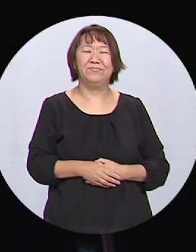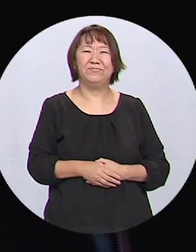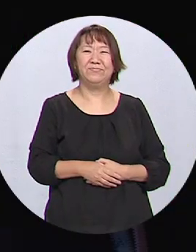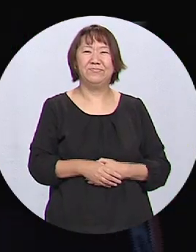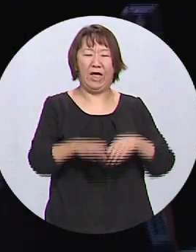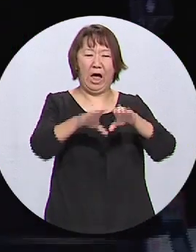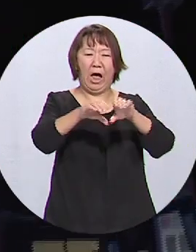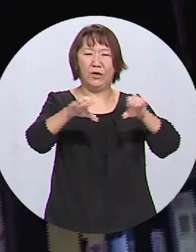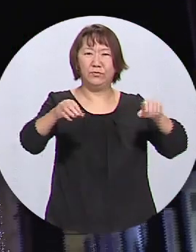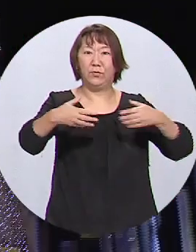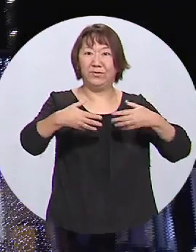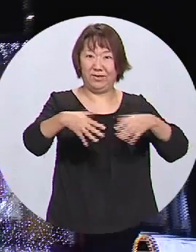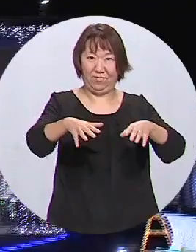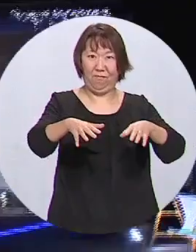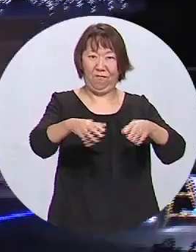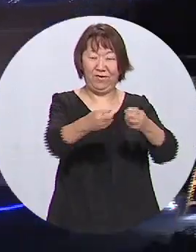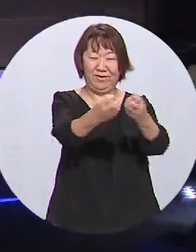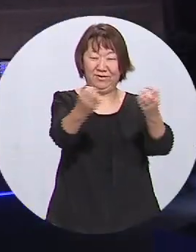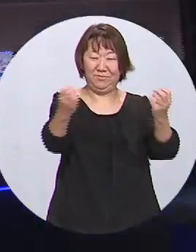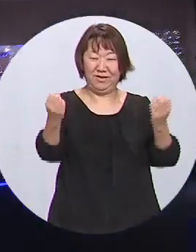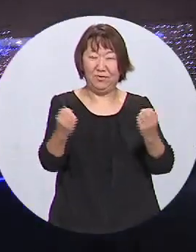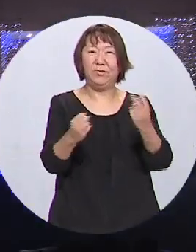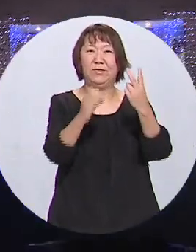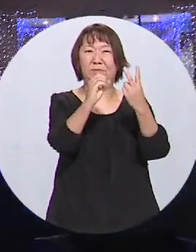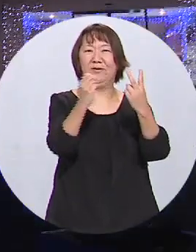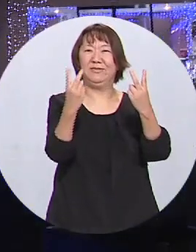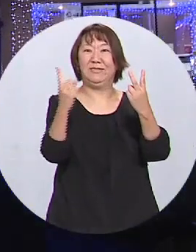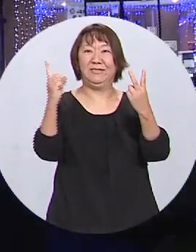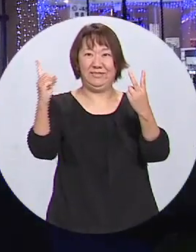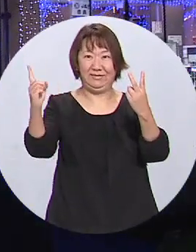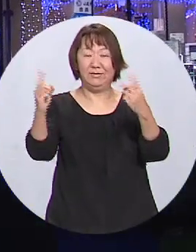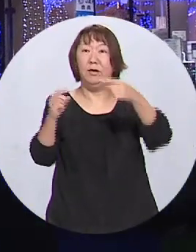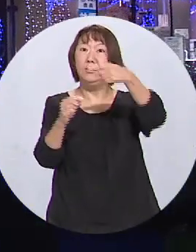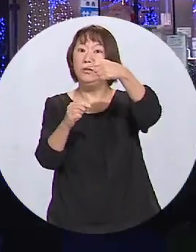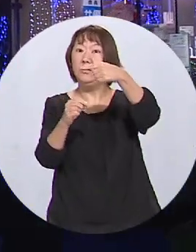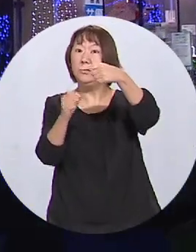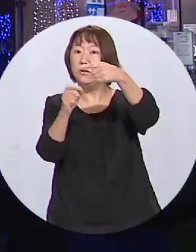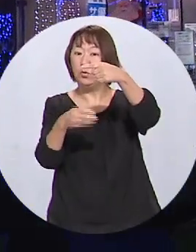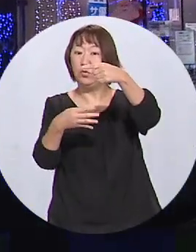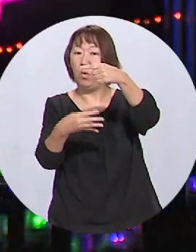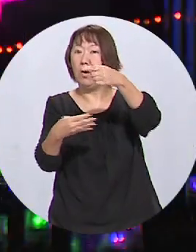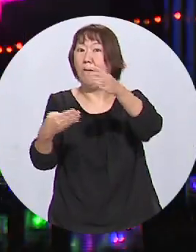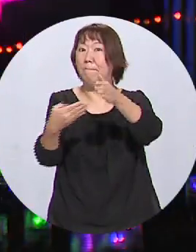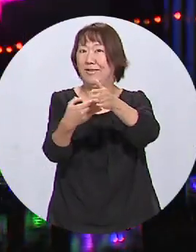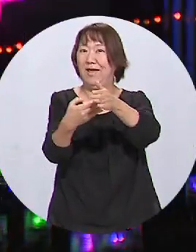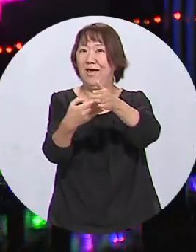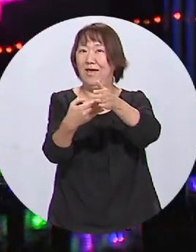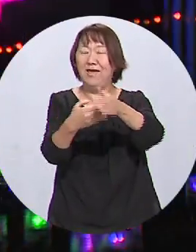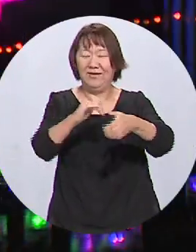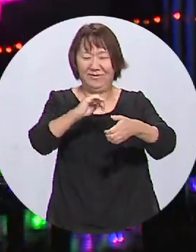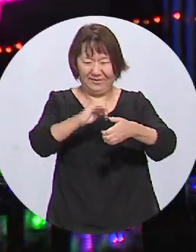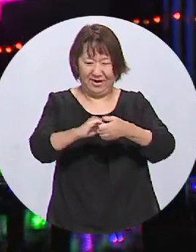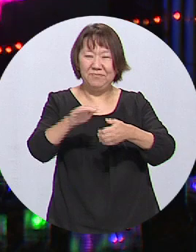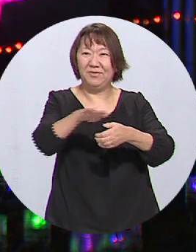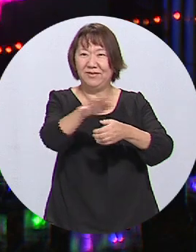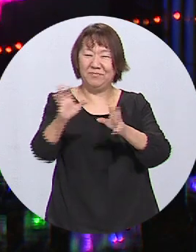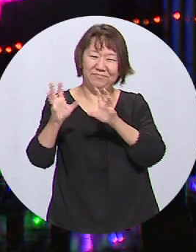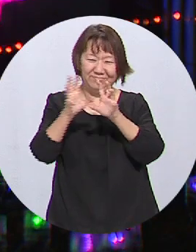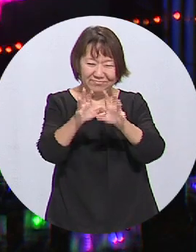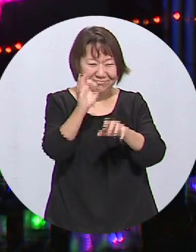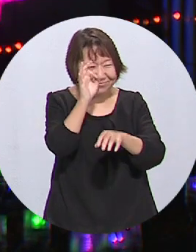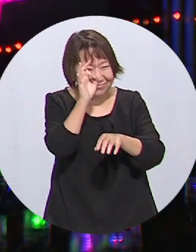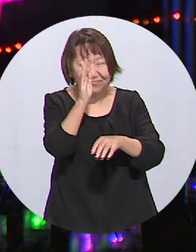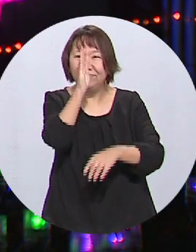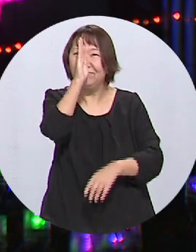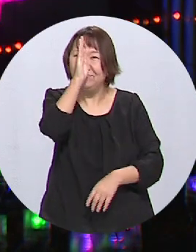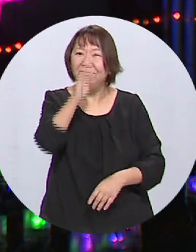古代蓮の里イルミネーション2021の開催は1月4日まで、ぜひ皆さんも訪れてみてはいかが